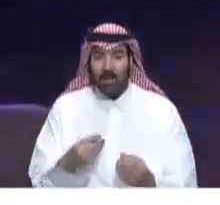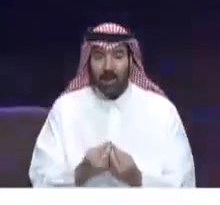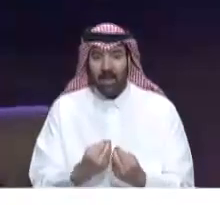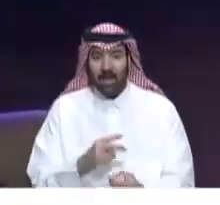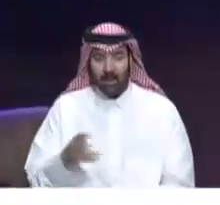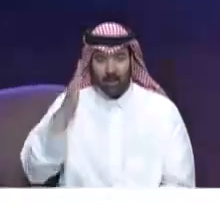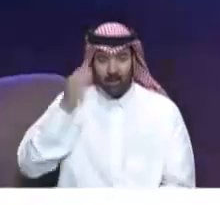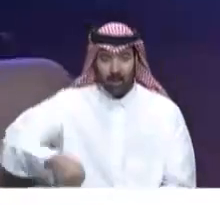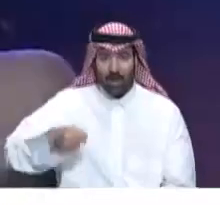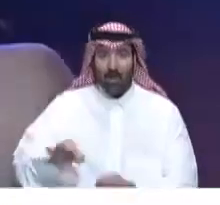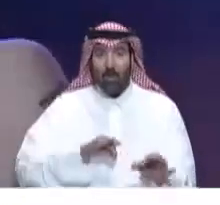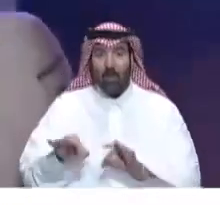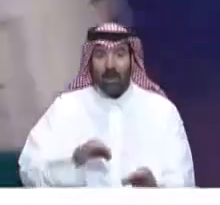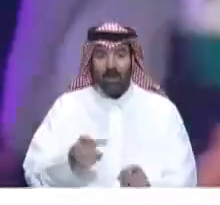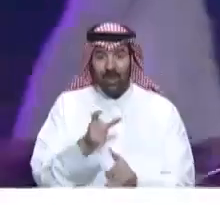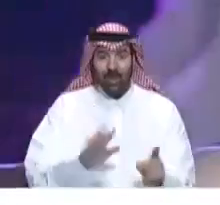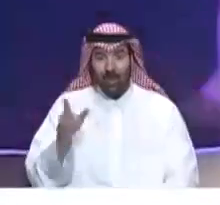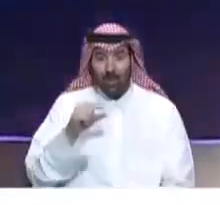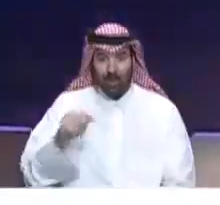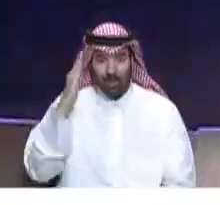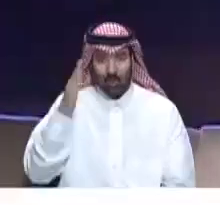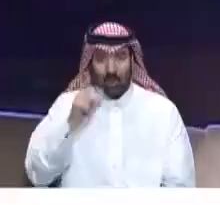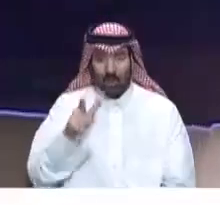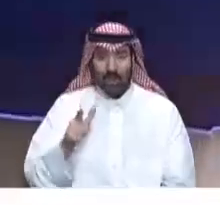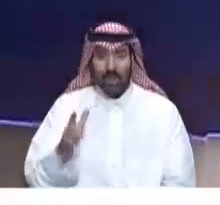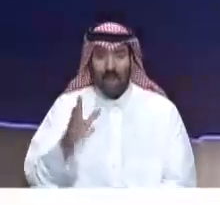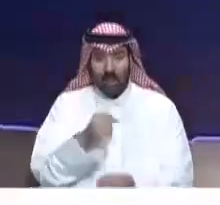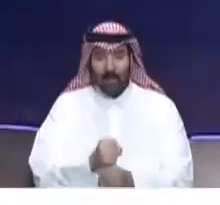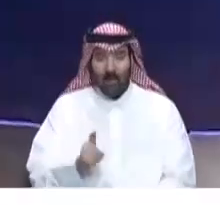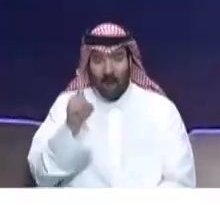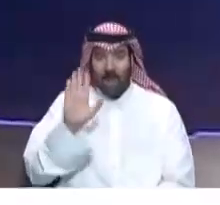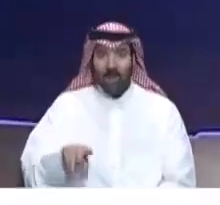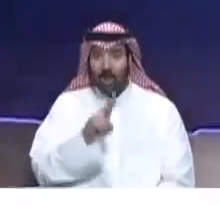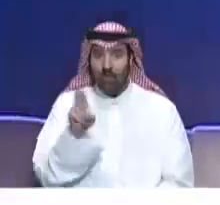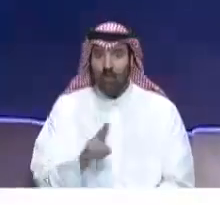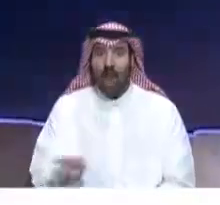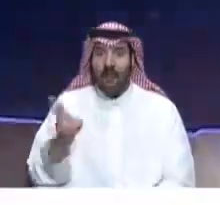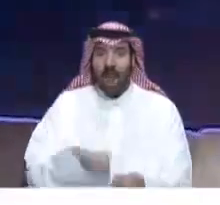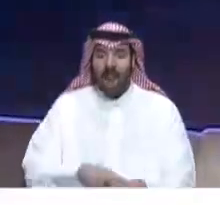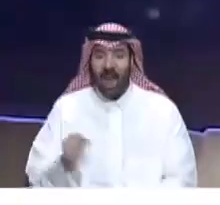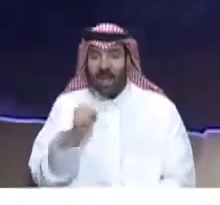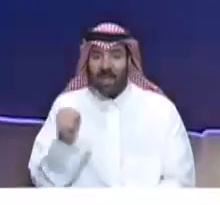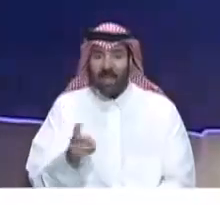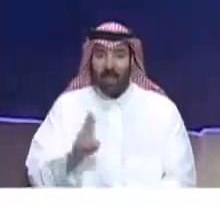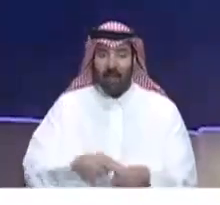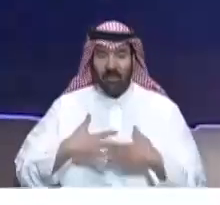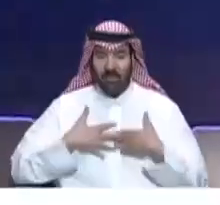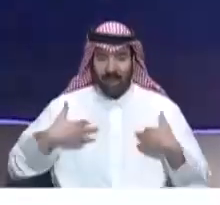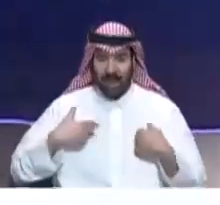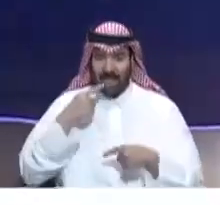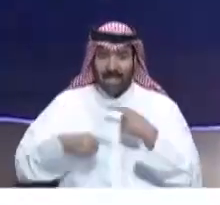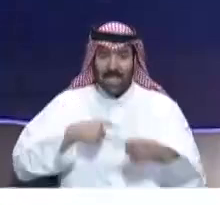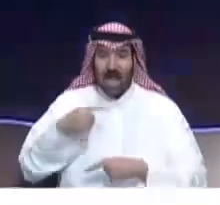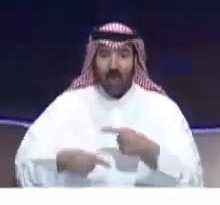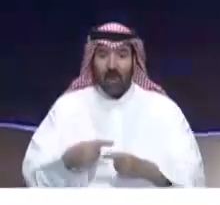العروض. شكرا لكم ولهذه الجهود مهندس سعود. شكرا لكم حفظكم الله، ونسأل الله أن يعيد هذا العيد علينا أعواما